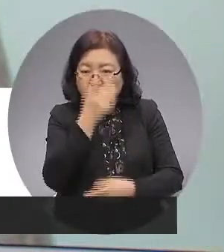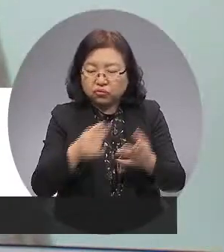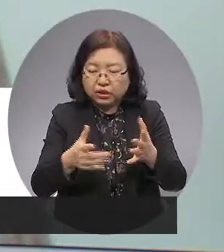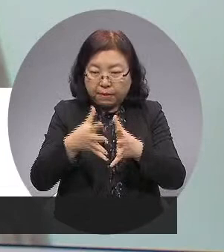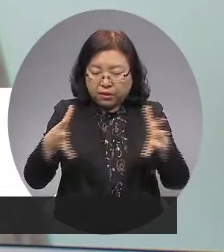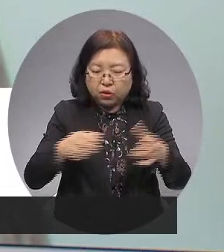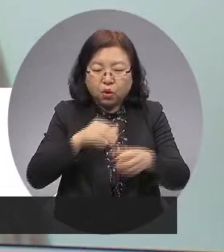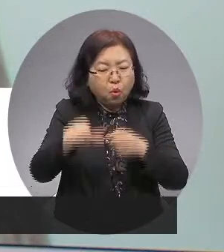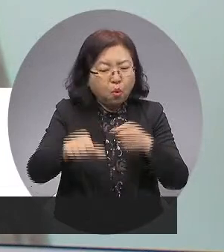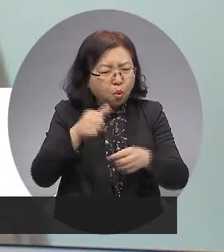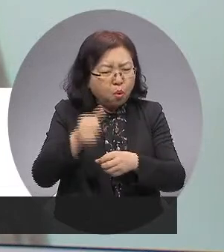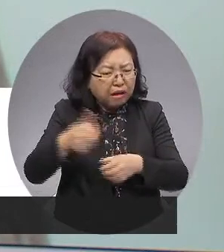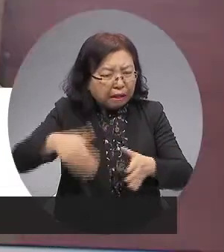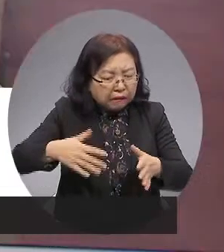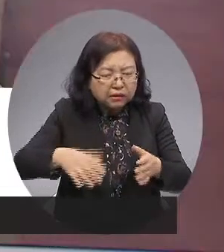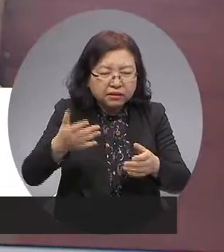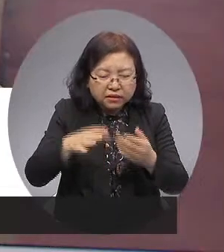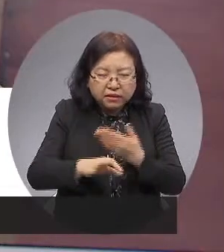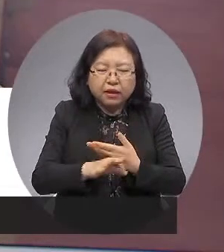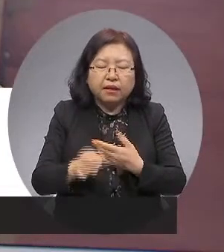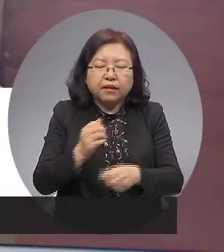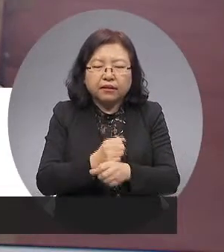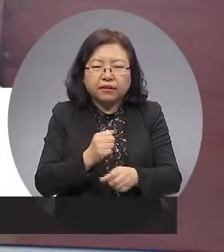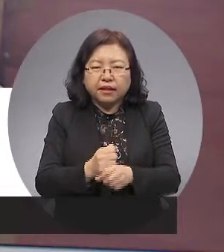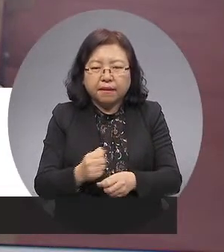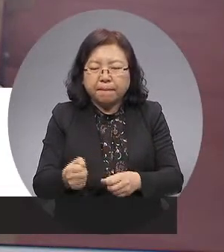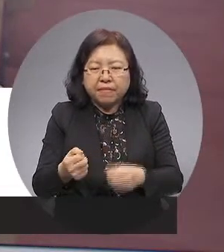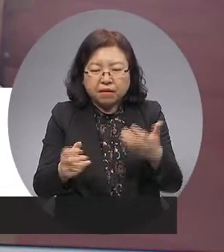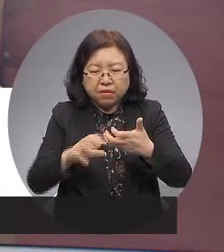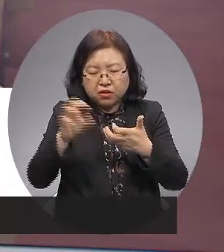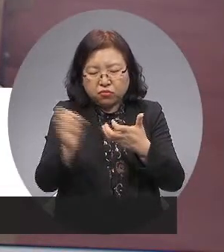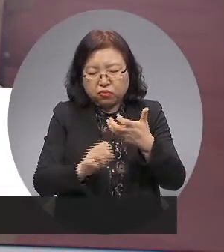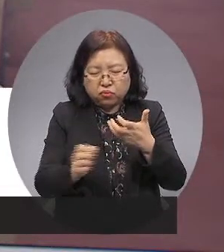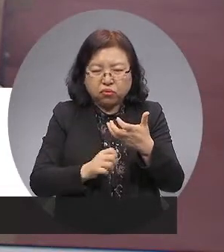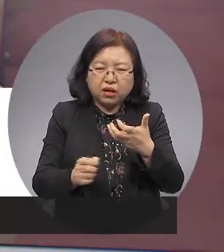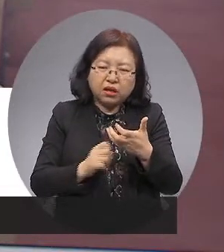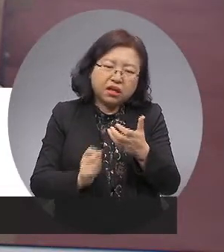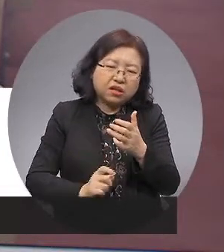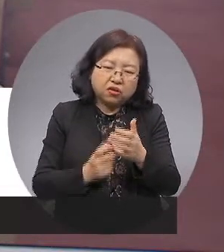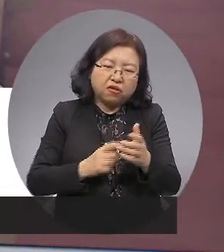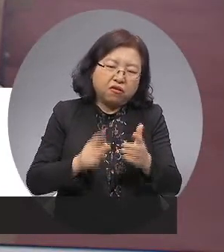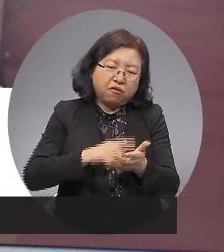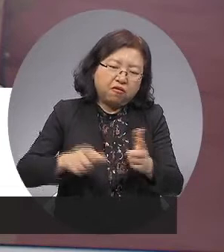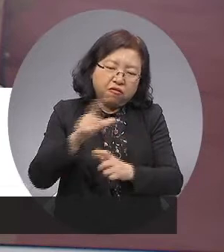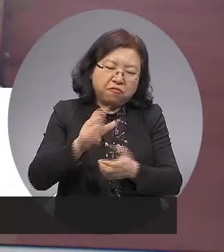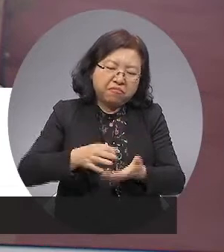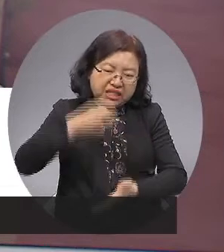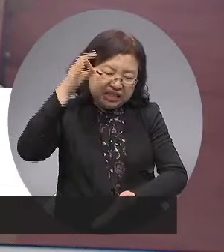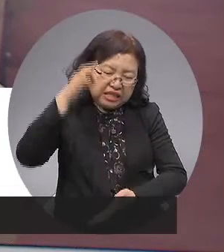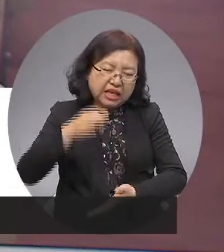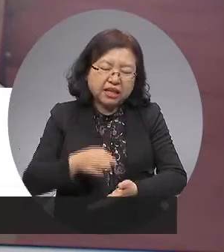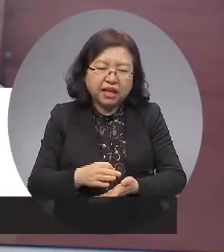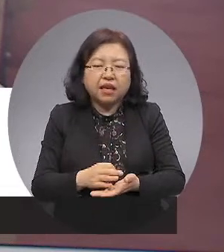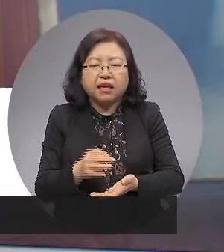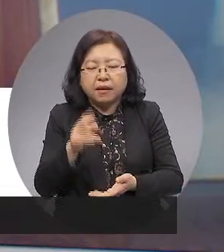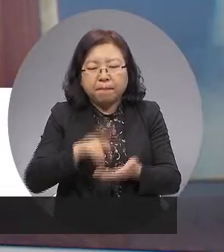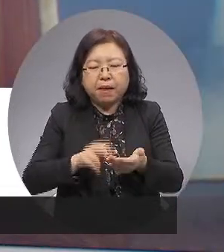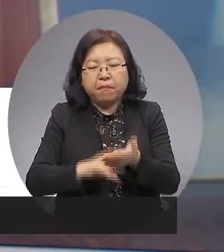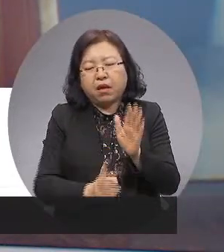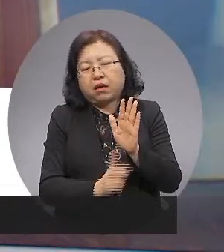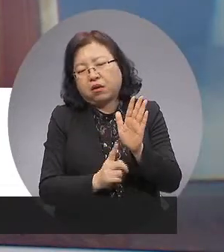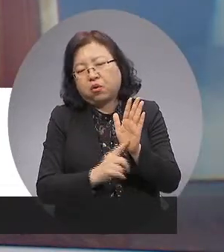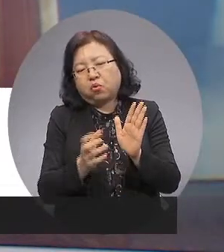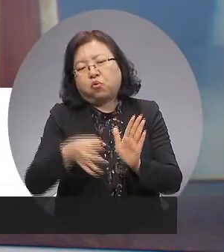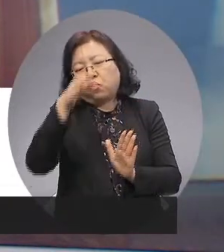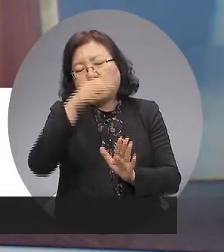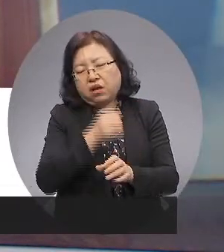승인 분양가보다 80% 가까이 높은 매각가를 입주민에게 제시해 논란입니다. 분양가 상한이